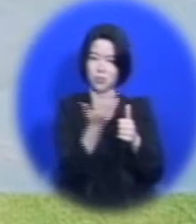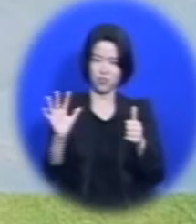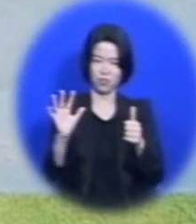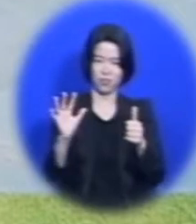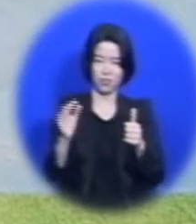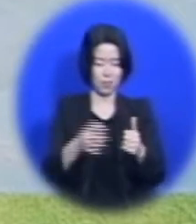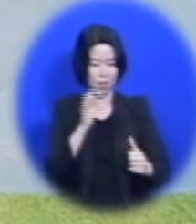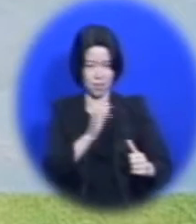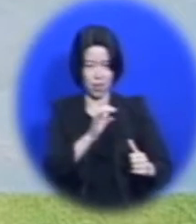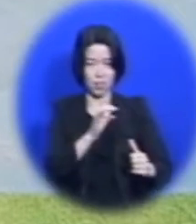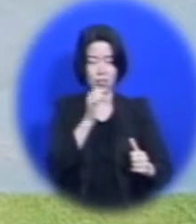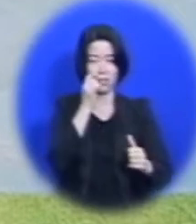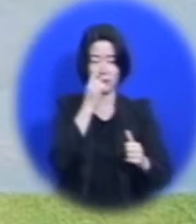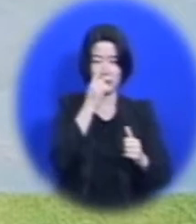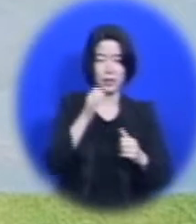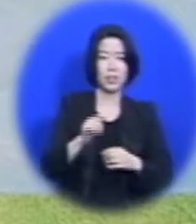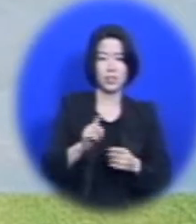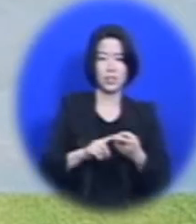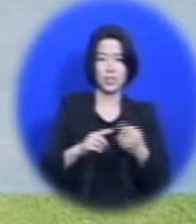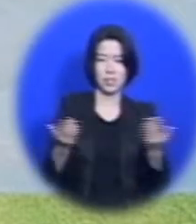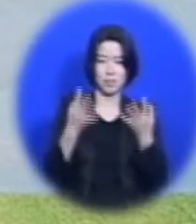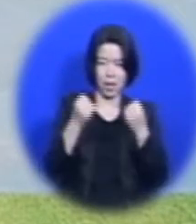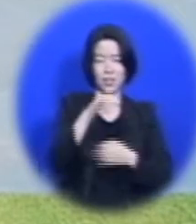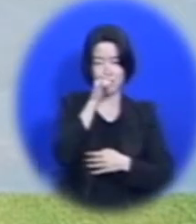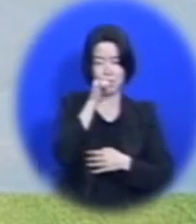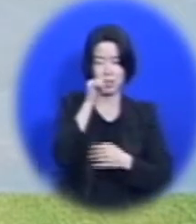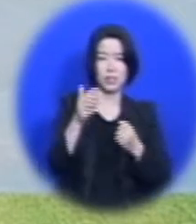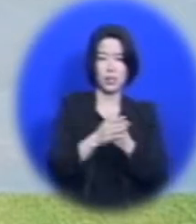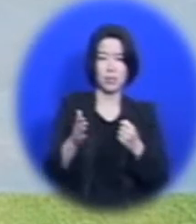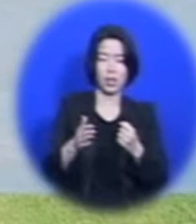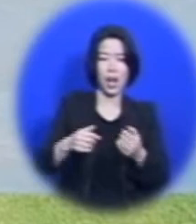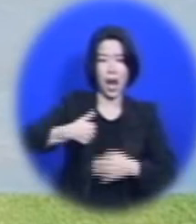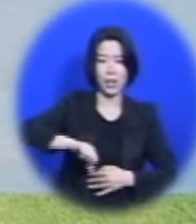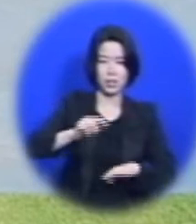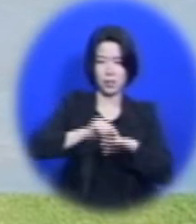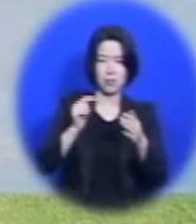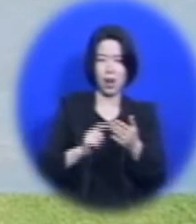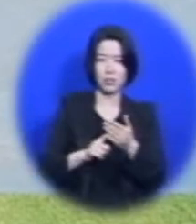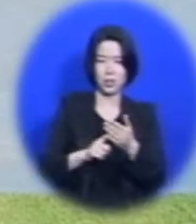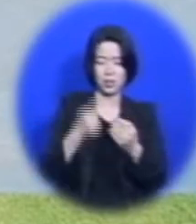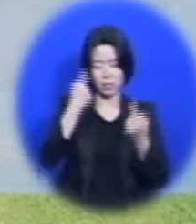따돌림 당하는, 구박 당하는. 그러니 이 아들이 마음을 못 잡는 겁니다.